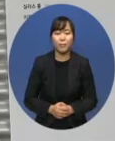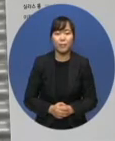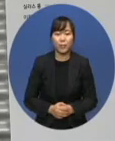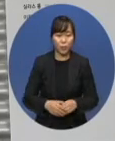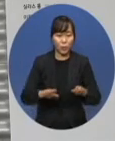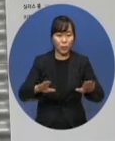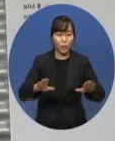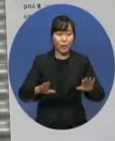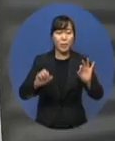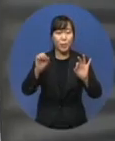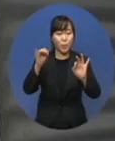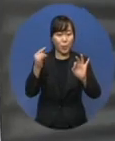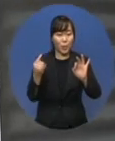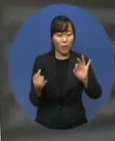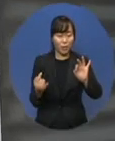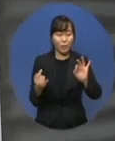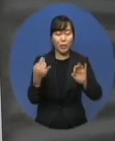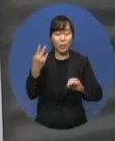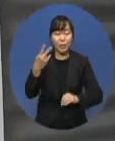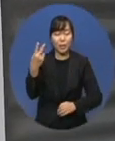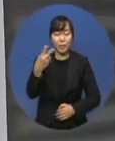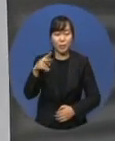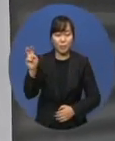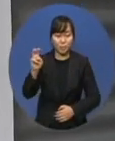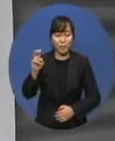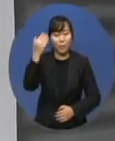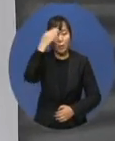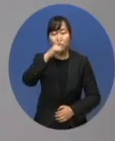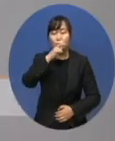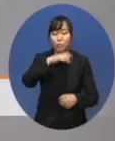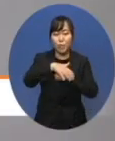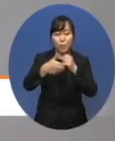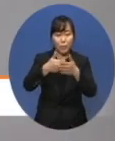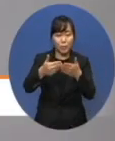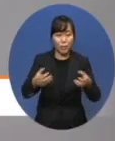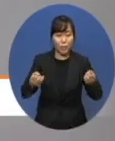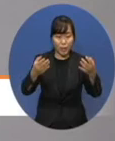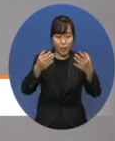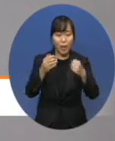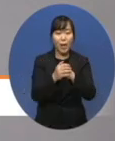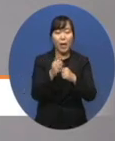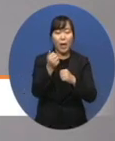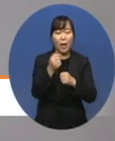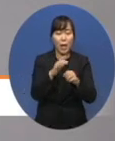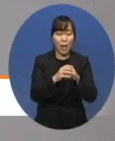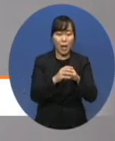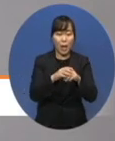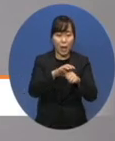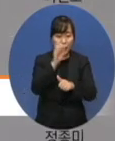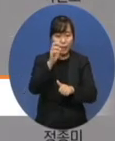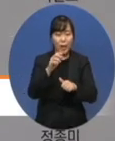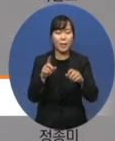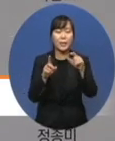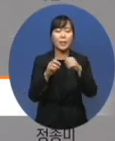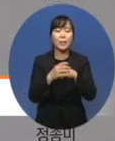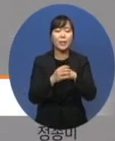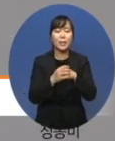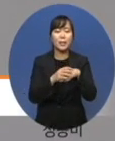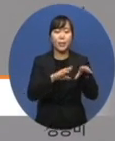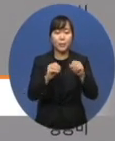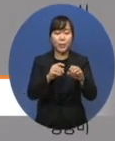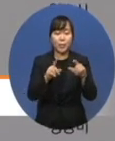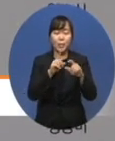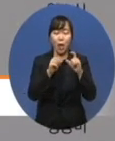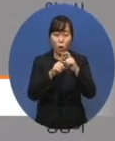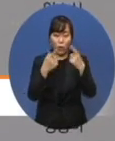올해로 제10회째를 맞는 2020 여수국제미술제는 해제 금기어라는 주제로 90명의 작가가